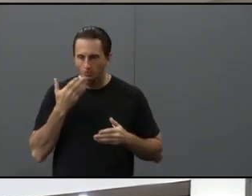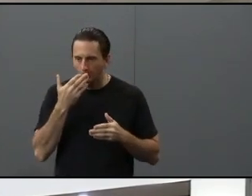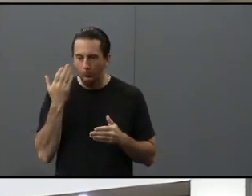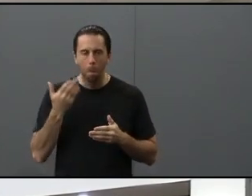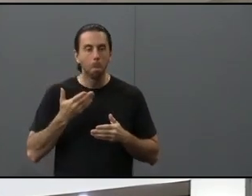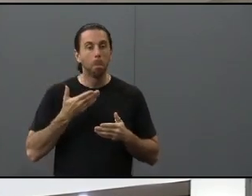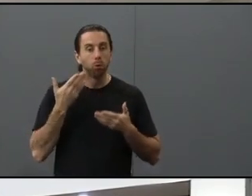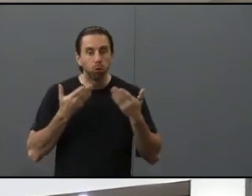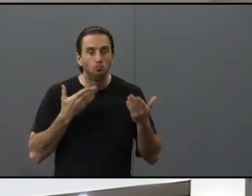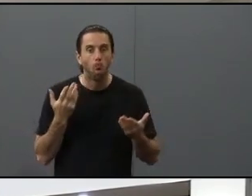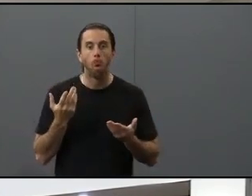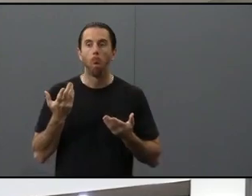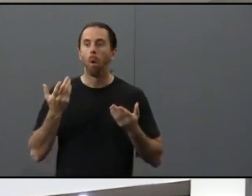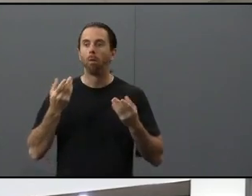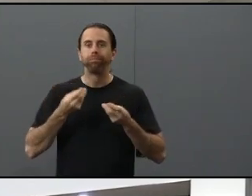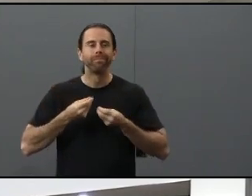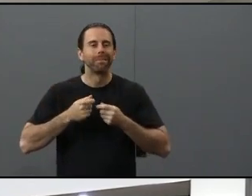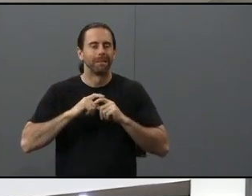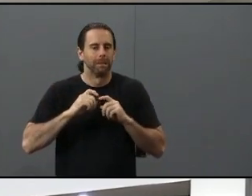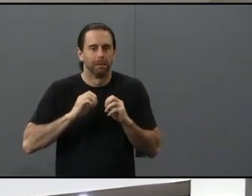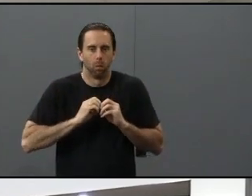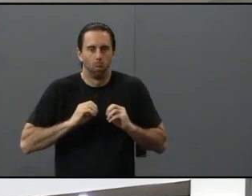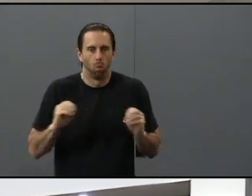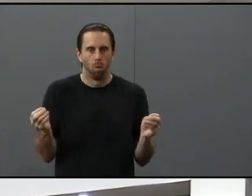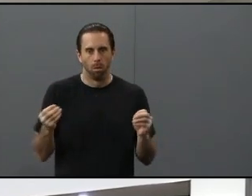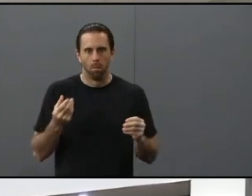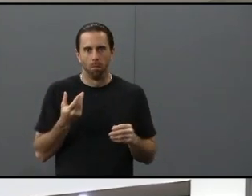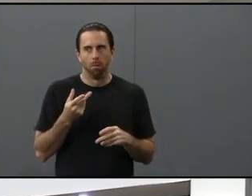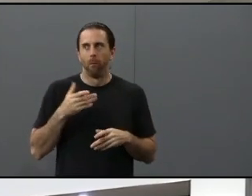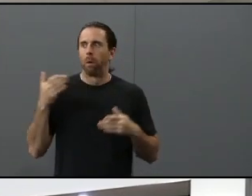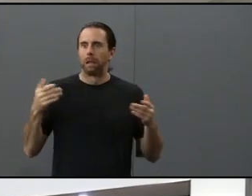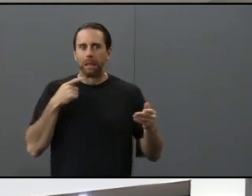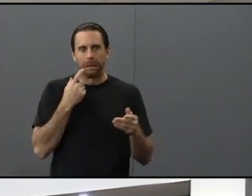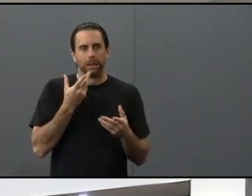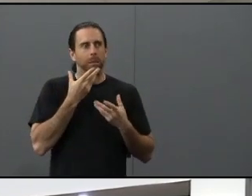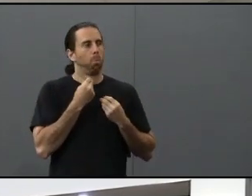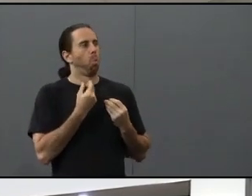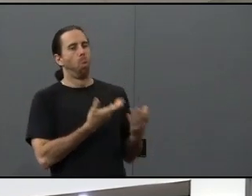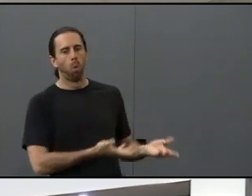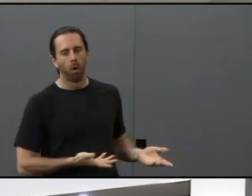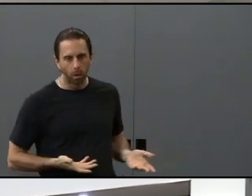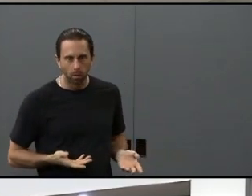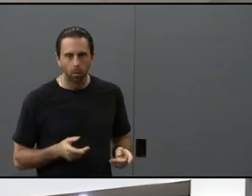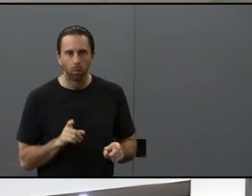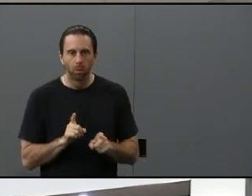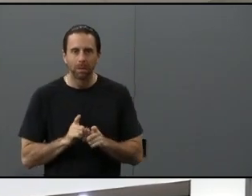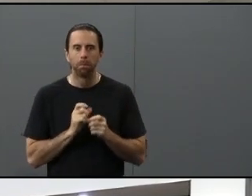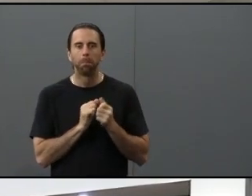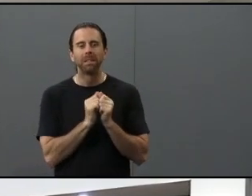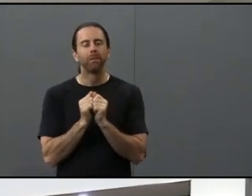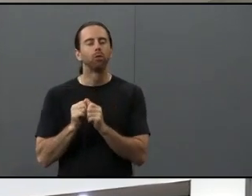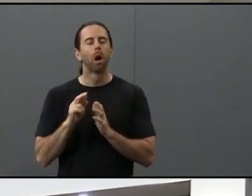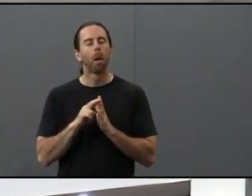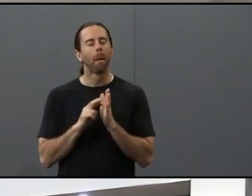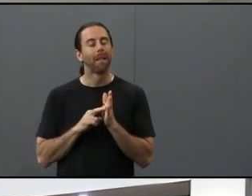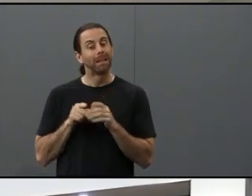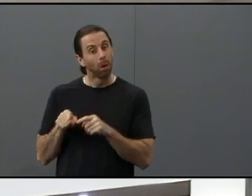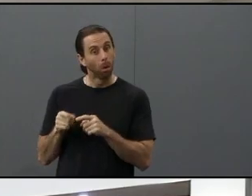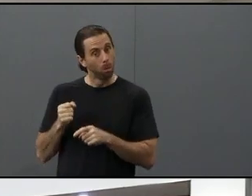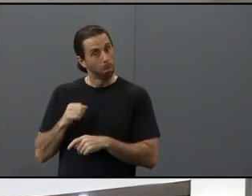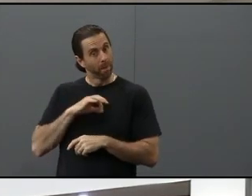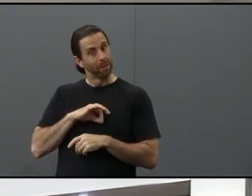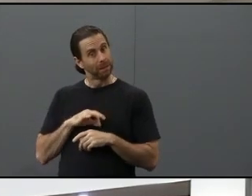pollution visuelle quelconque et qu'elle est magnifique comme nous le disent nos voisins et que la modification de la réglementation pourrait